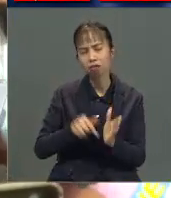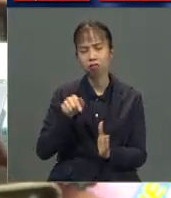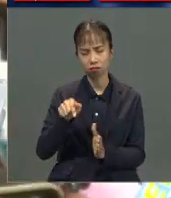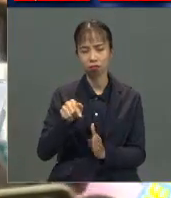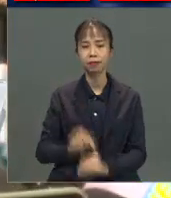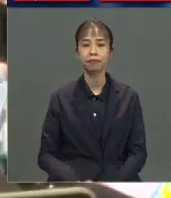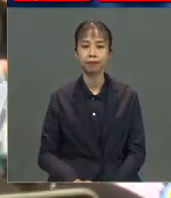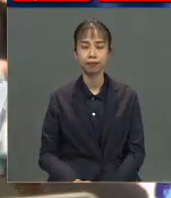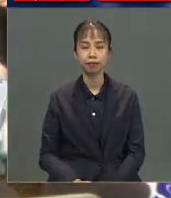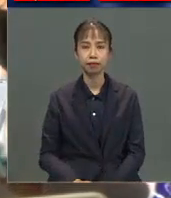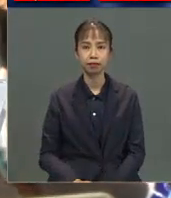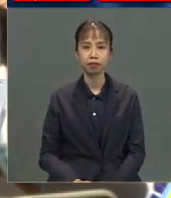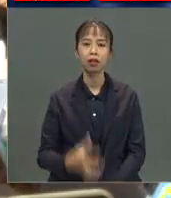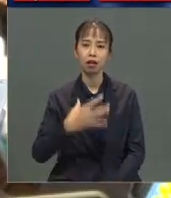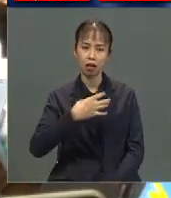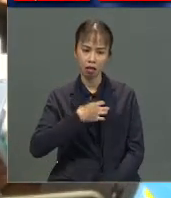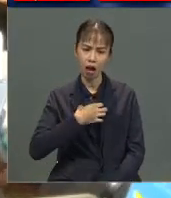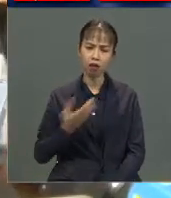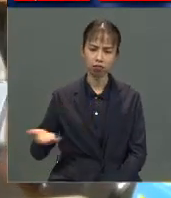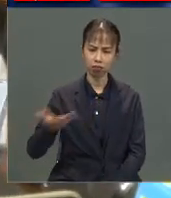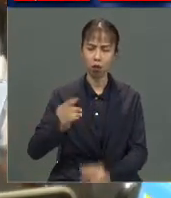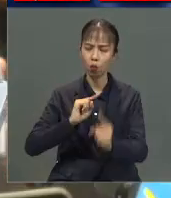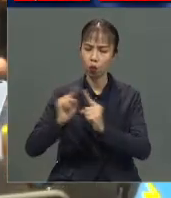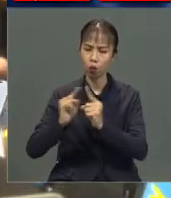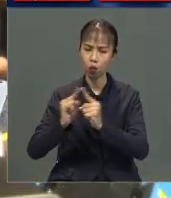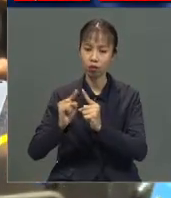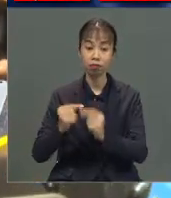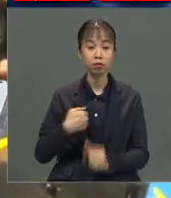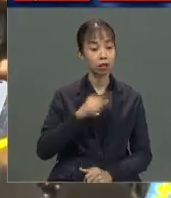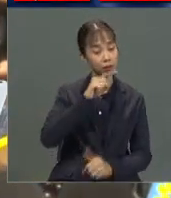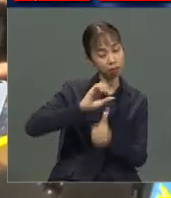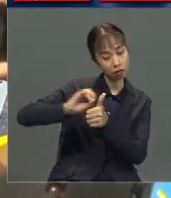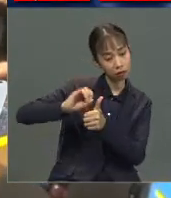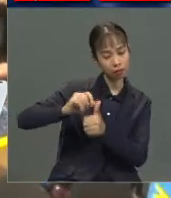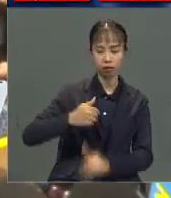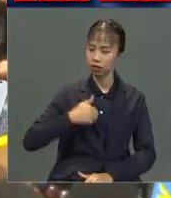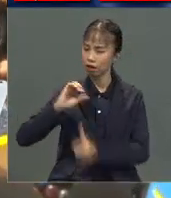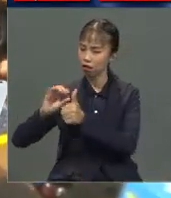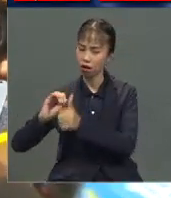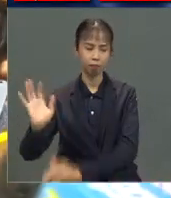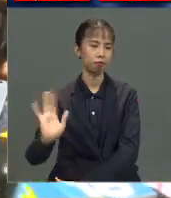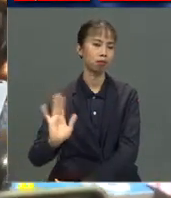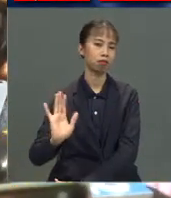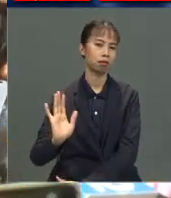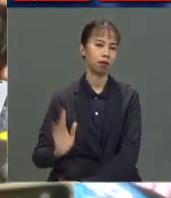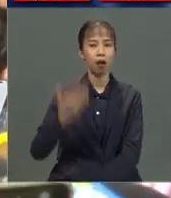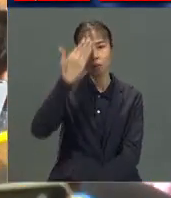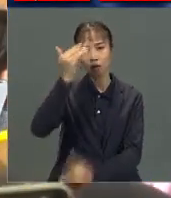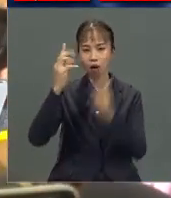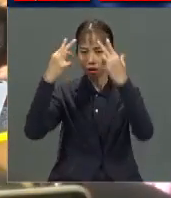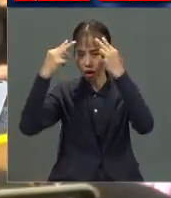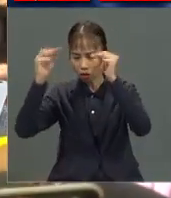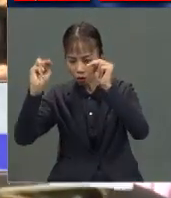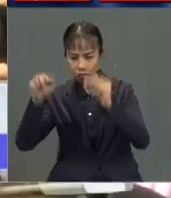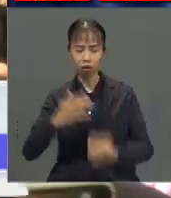ครับก็อยากให้เขาพูดคุยกัน จะแนะนำไปยังไงบ้างอะคะ ผมไม่ได้แนะนำครับท่านนายกกับผมเนี่ยไม่ได้เกี่ยวข้องกับพรรค